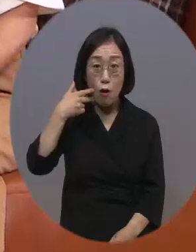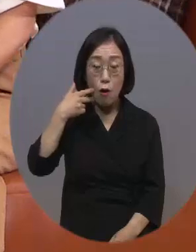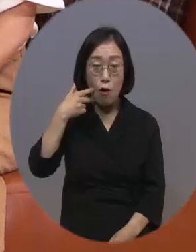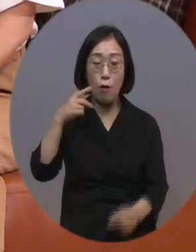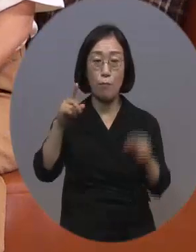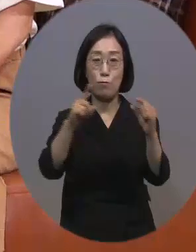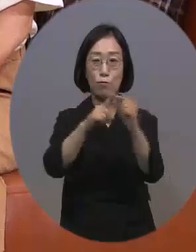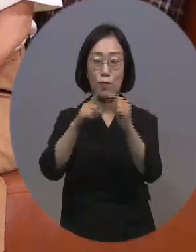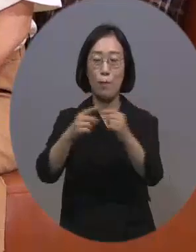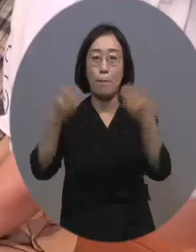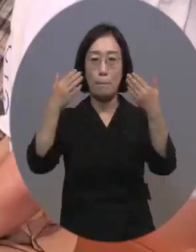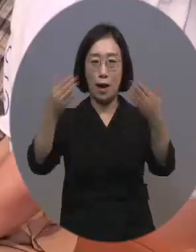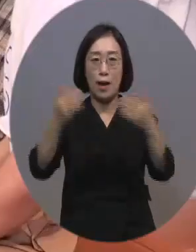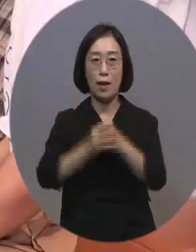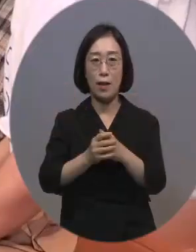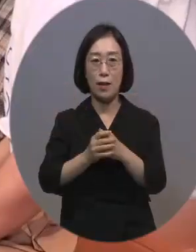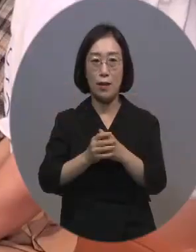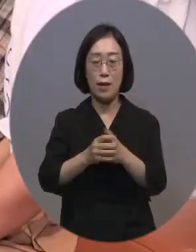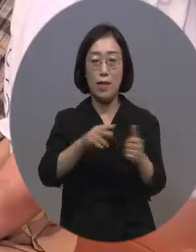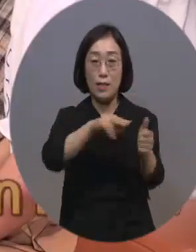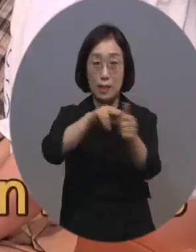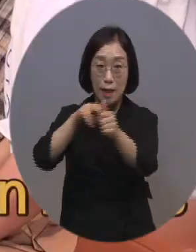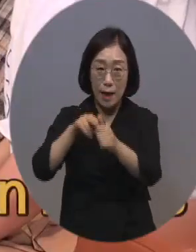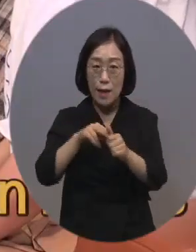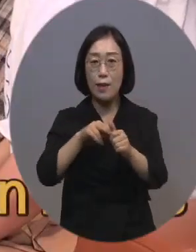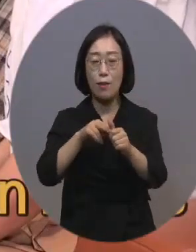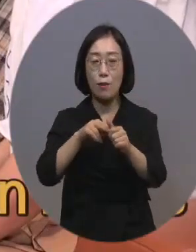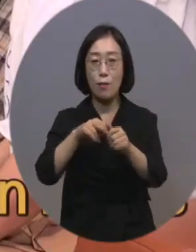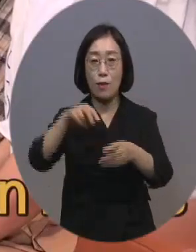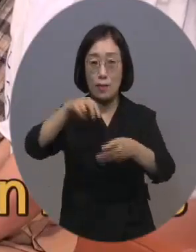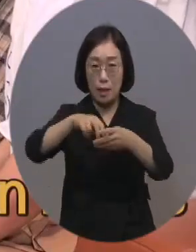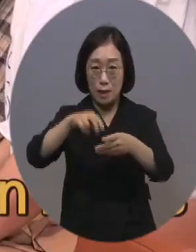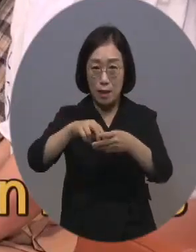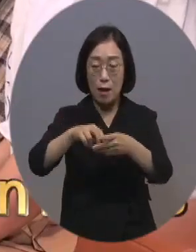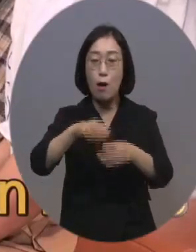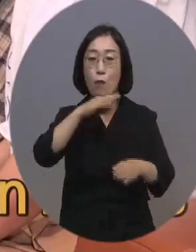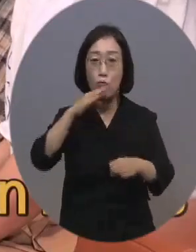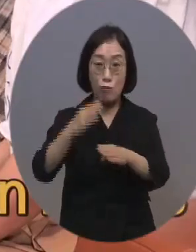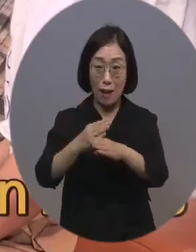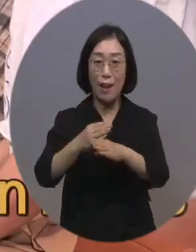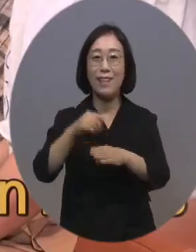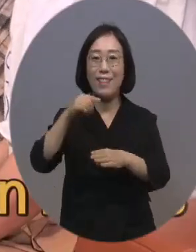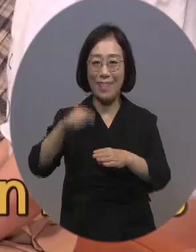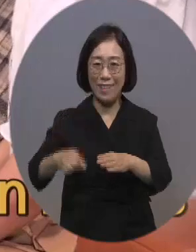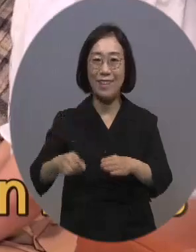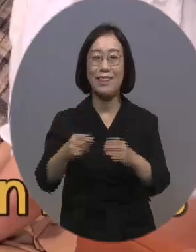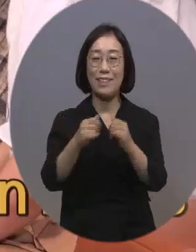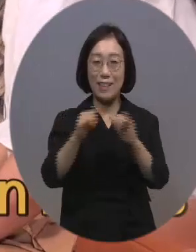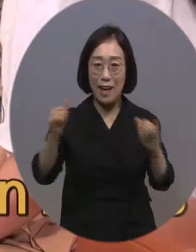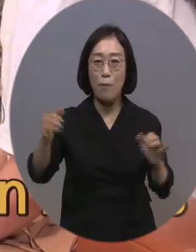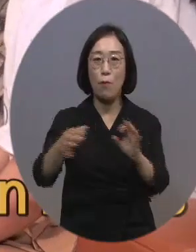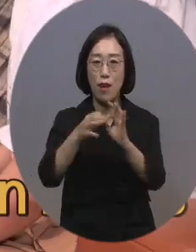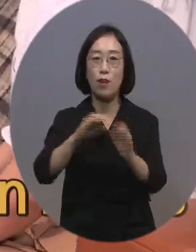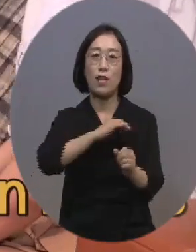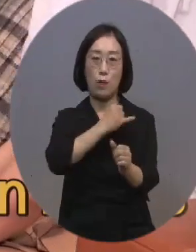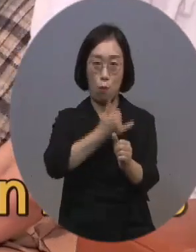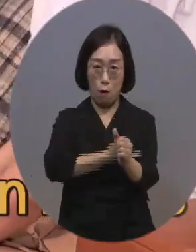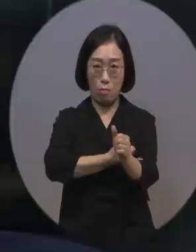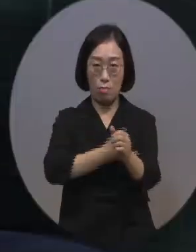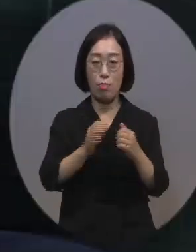정확합니다. 영어로는 이제 Database Center for North Korean Human Rights. 브리티시 잉글리시.